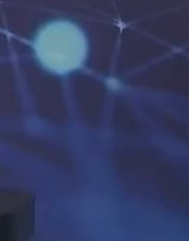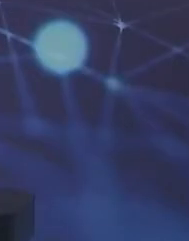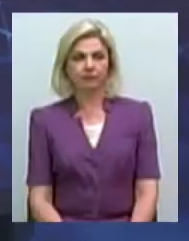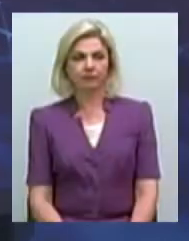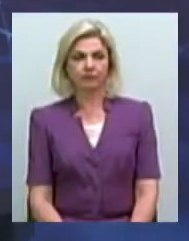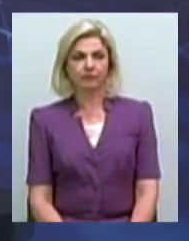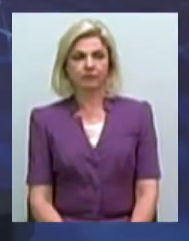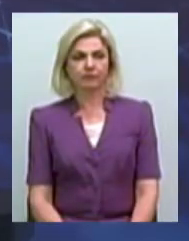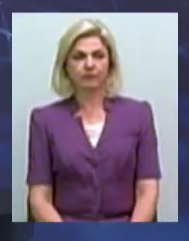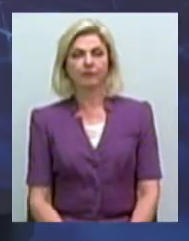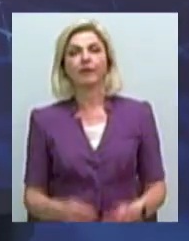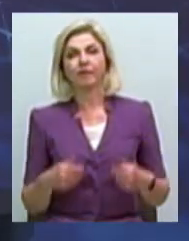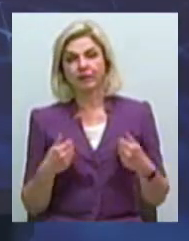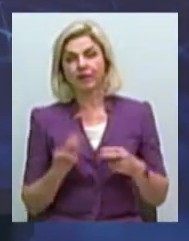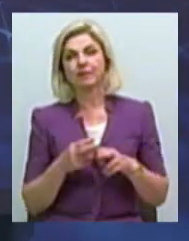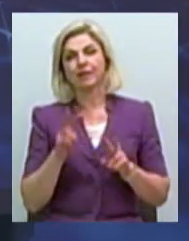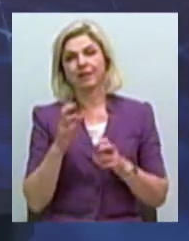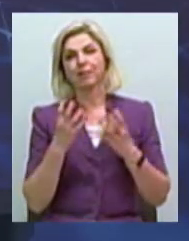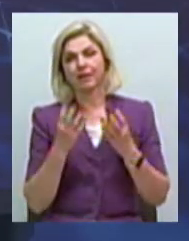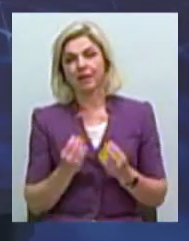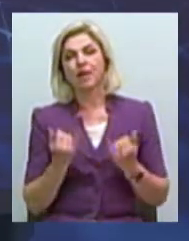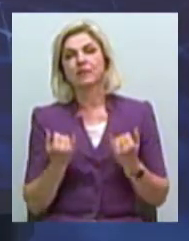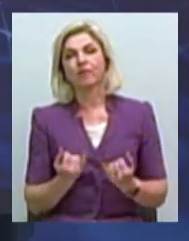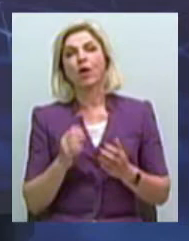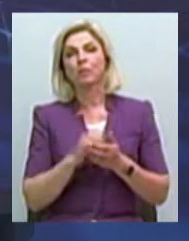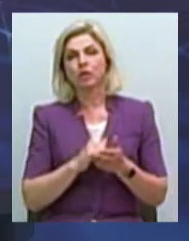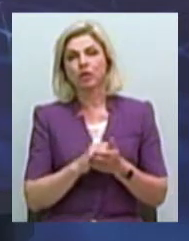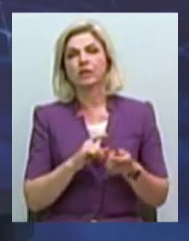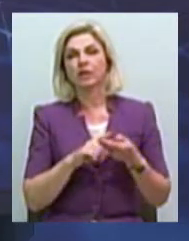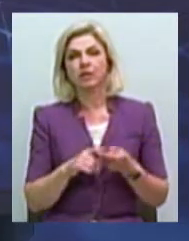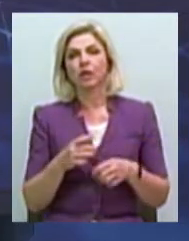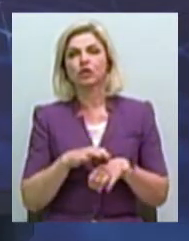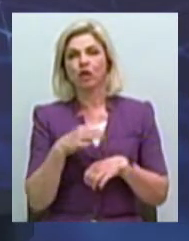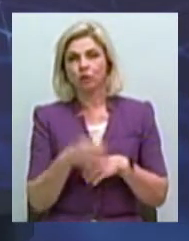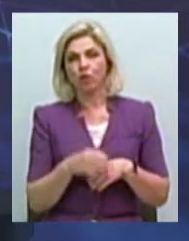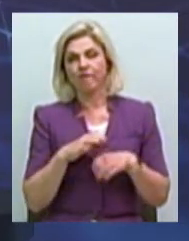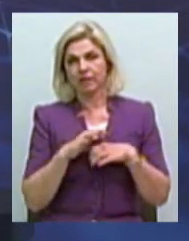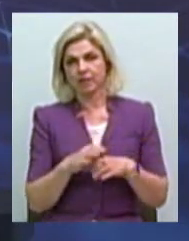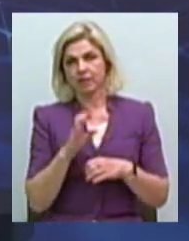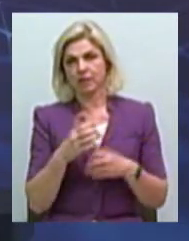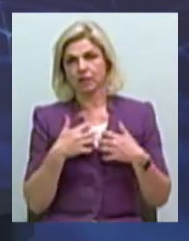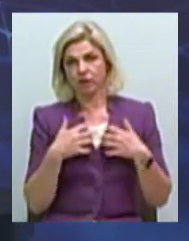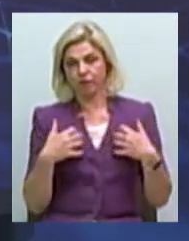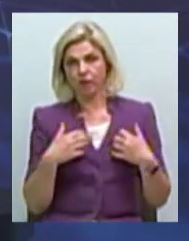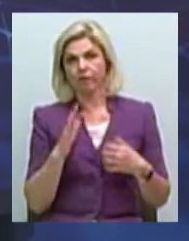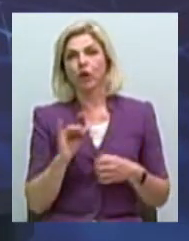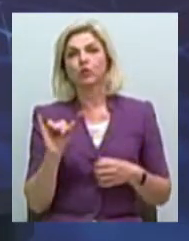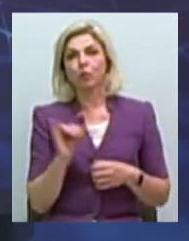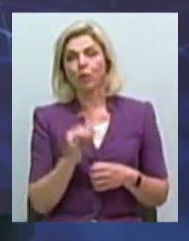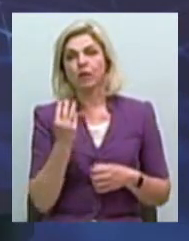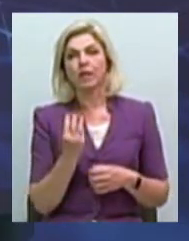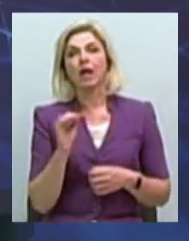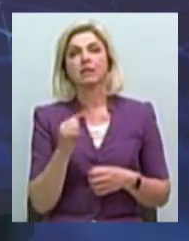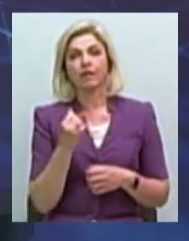Вітаю, це тема дня, а тема нашого ефіру – причини і наслідки жорстокого поводження з тваринами. У суботу, 3 серпня, в